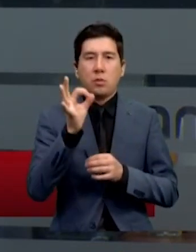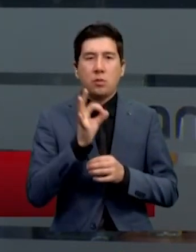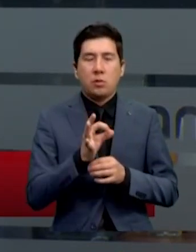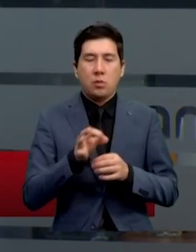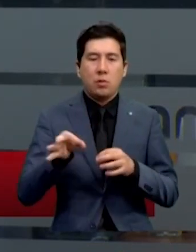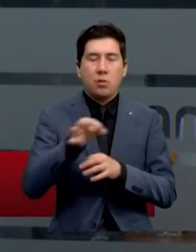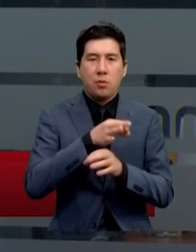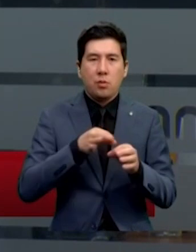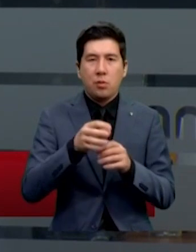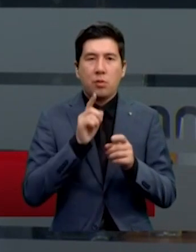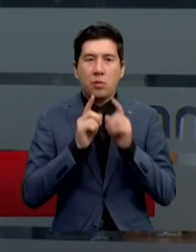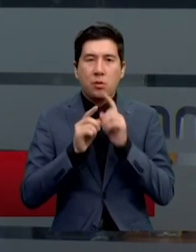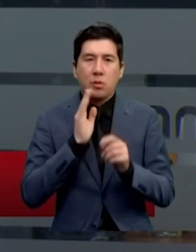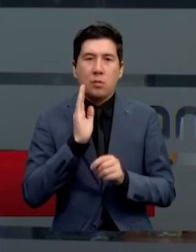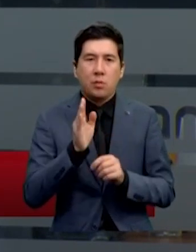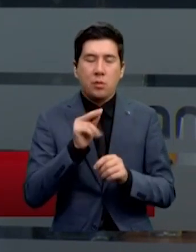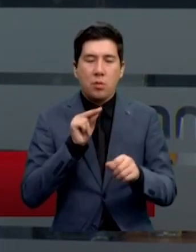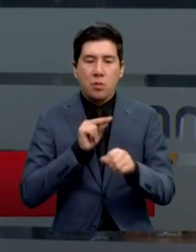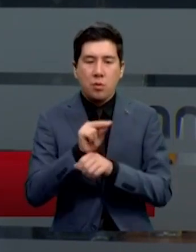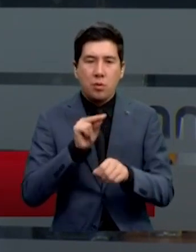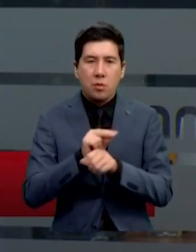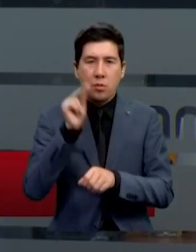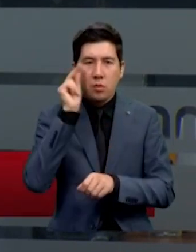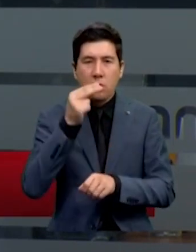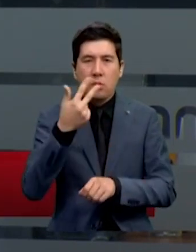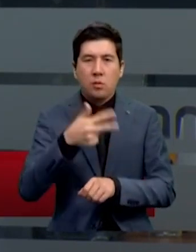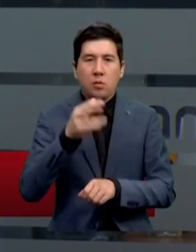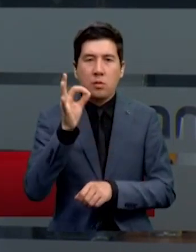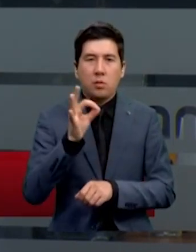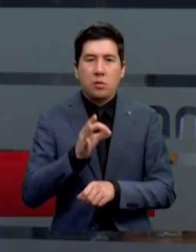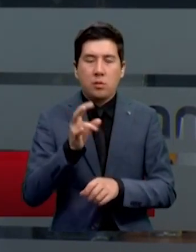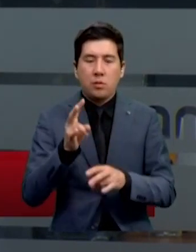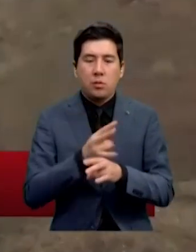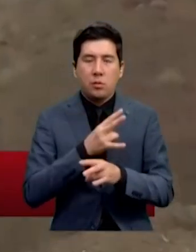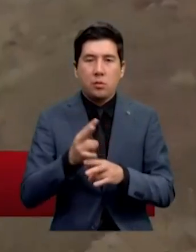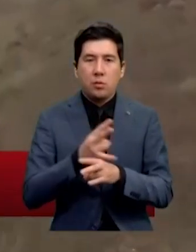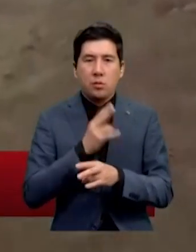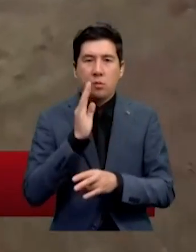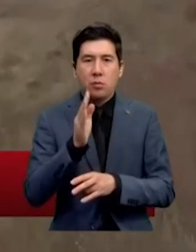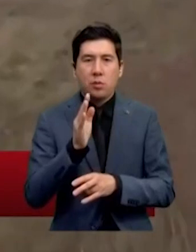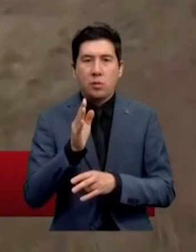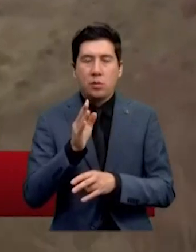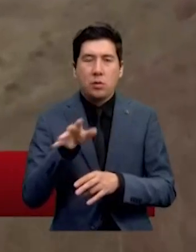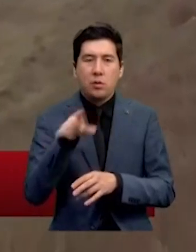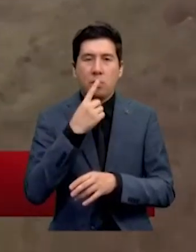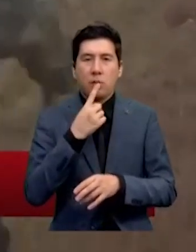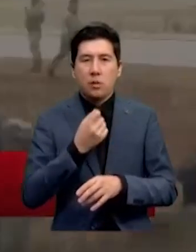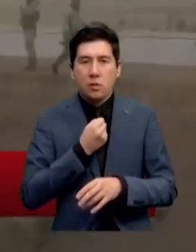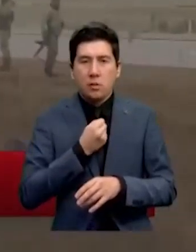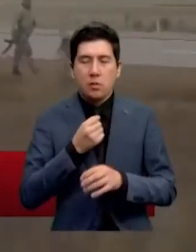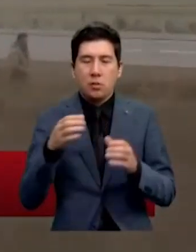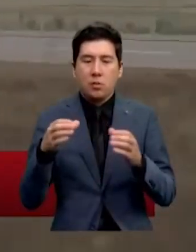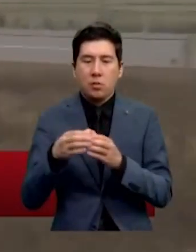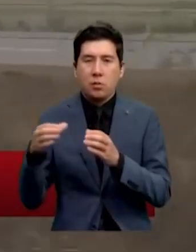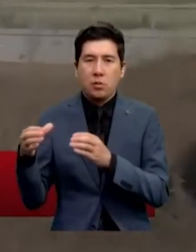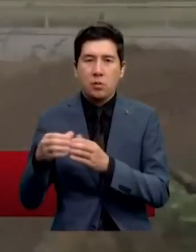өткізіледі. Шарада тәжірибелік сабақтардың кем дегенде 30% түнде өтеді. Оған әскери басқару органдары, құрамалар мен